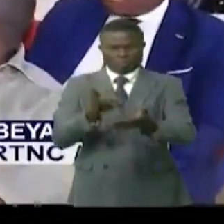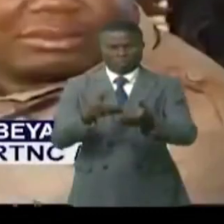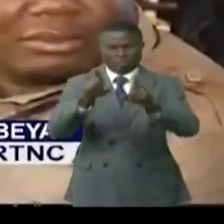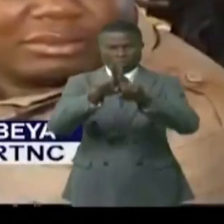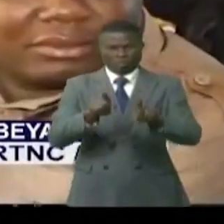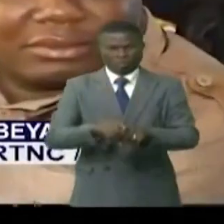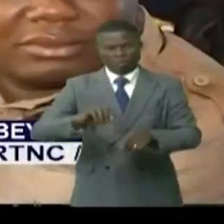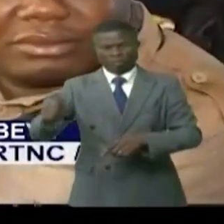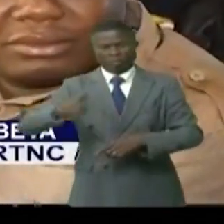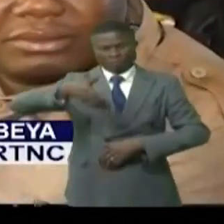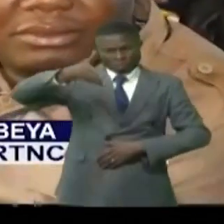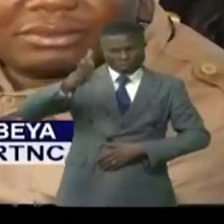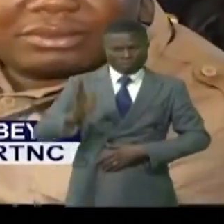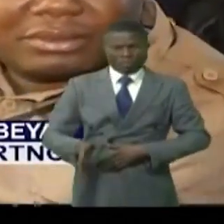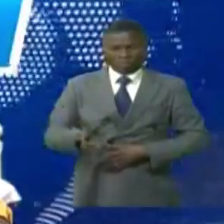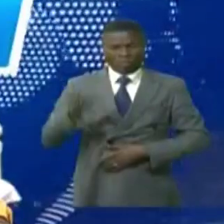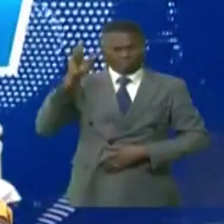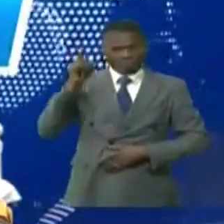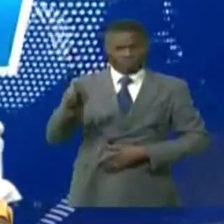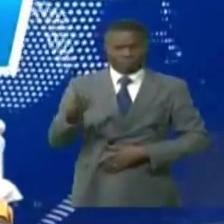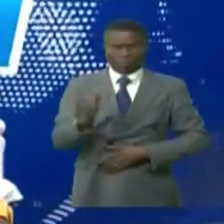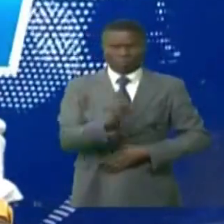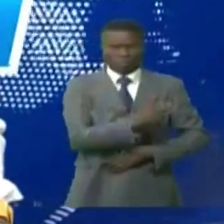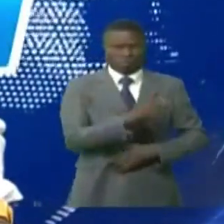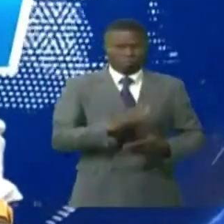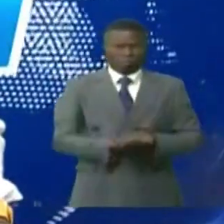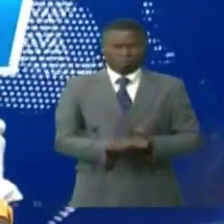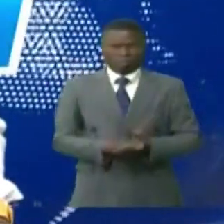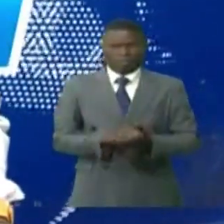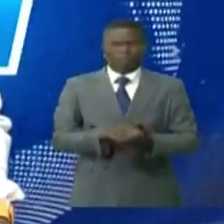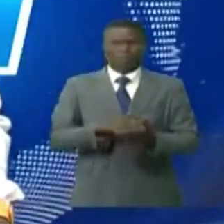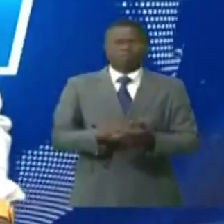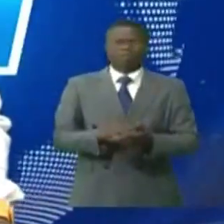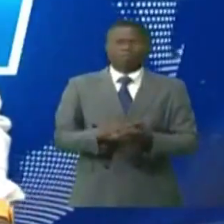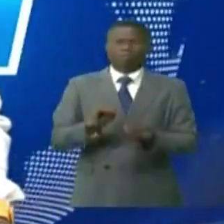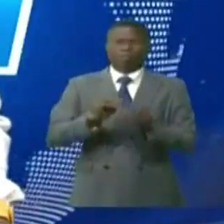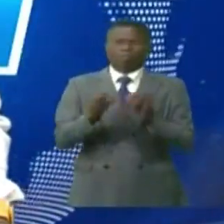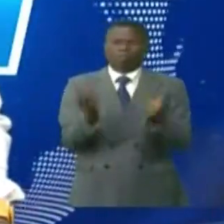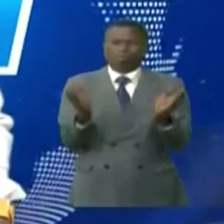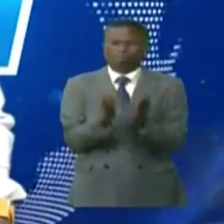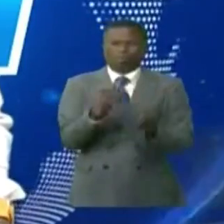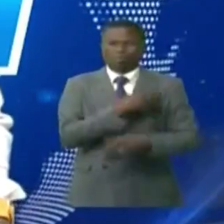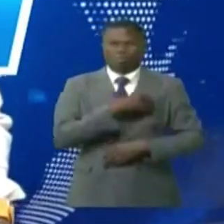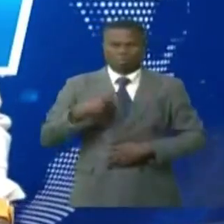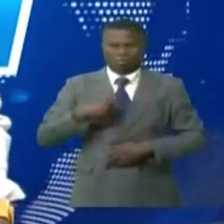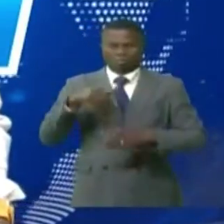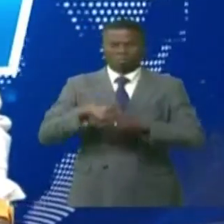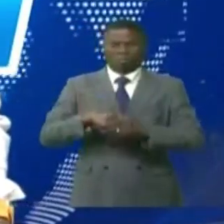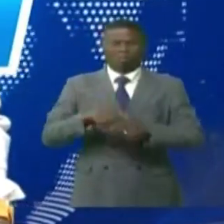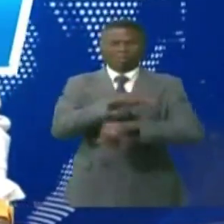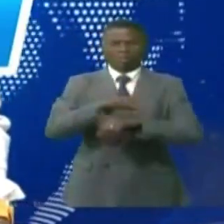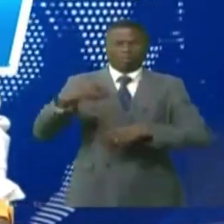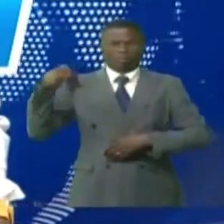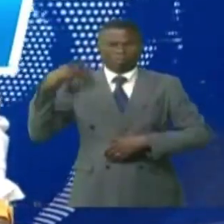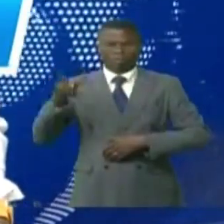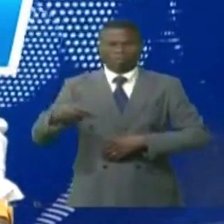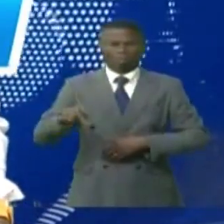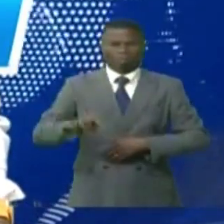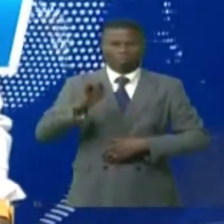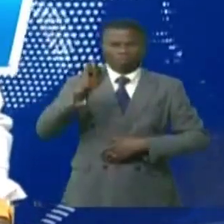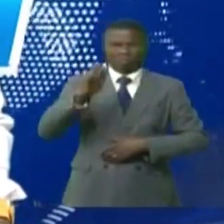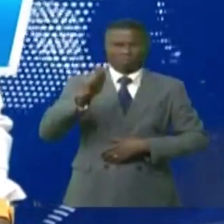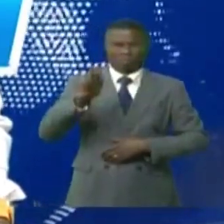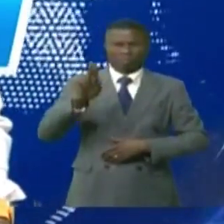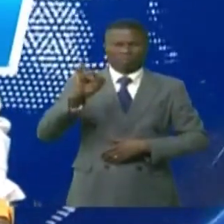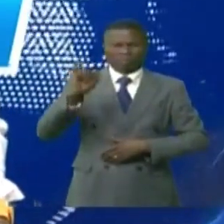que d'autres experts locaux. La faible représentativité de la femme dans les instances de décision dans la province de l'Ituri